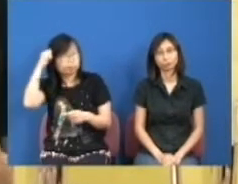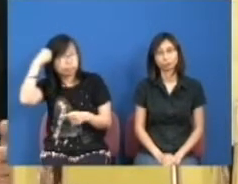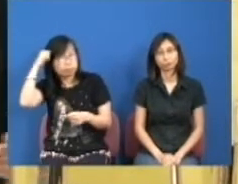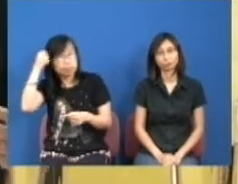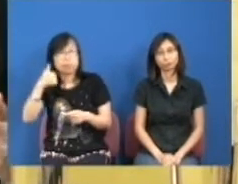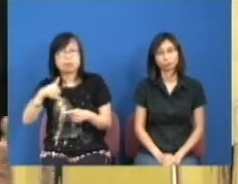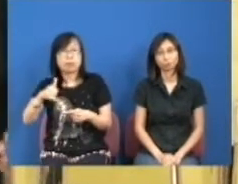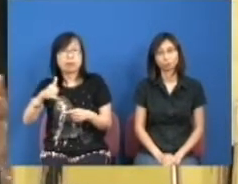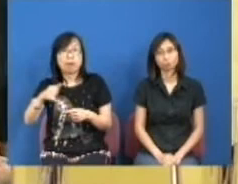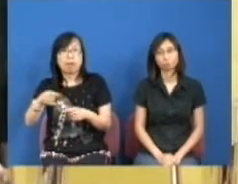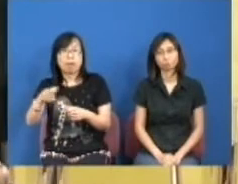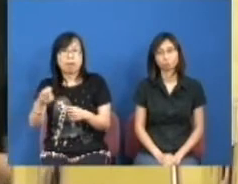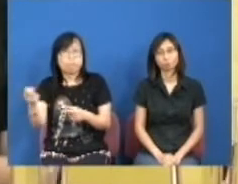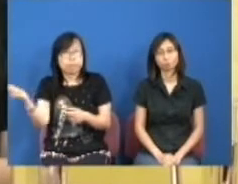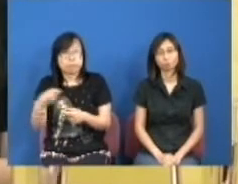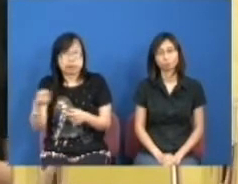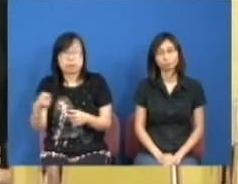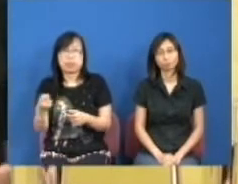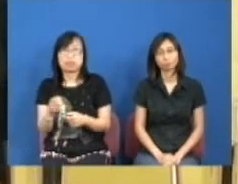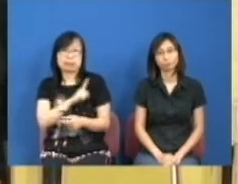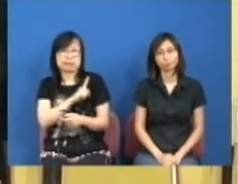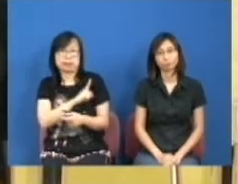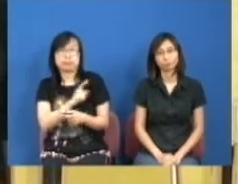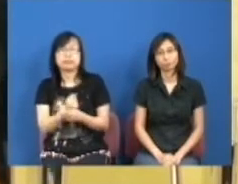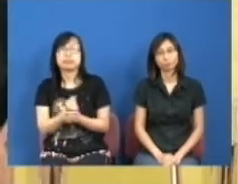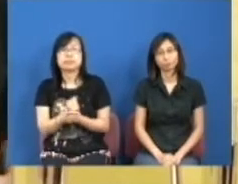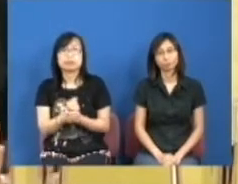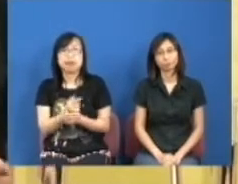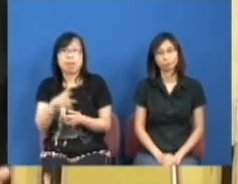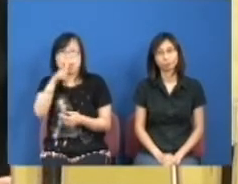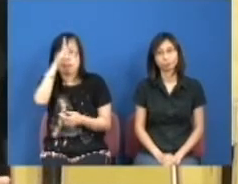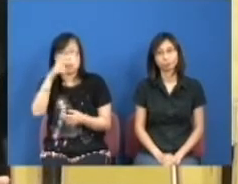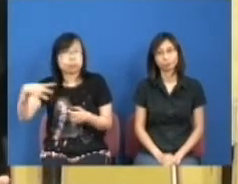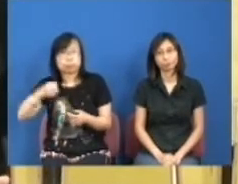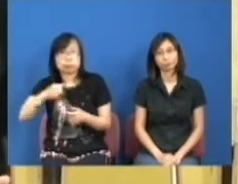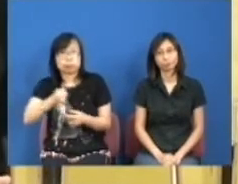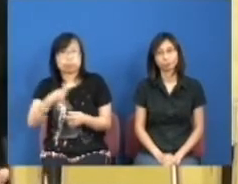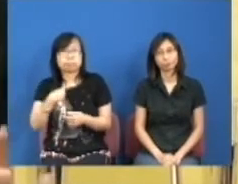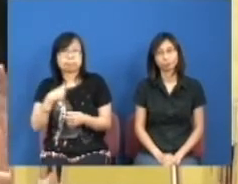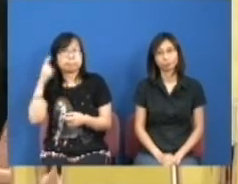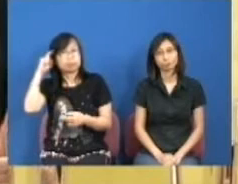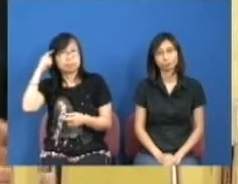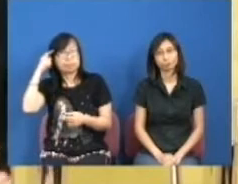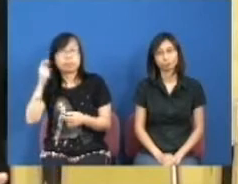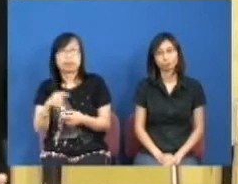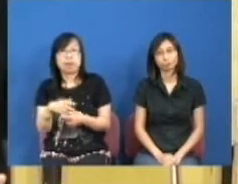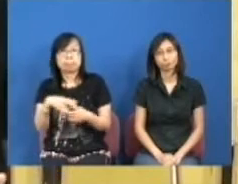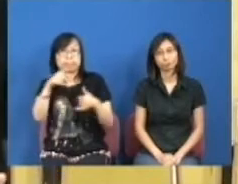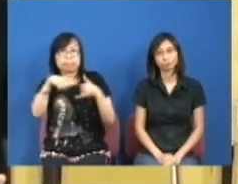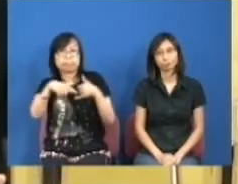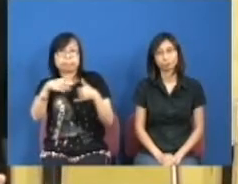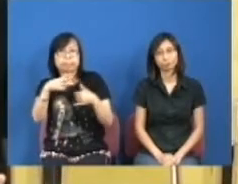去加速自己同一啲政權的融合咧？咁我諗呢個可能是個別的情